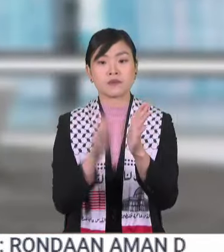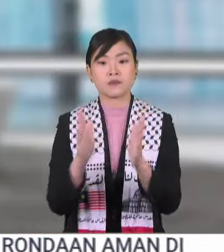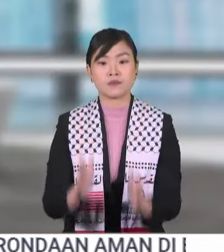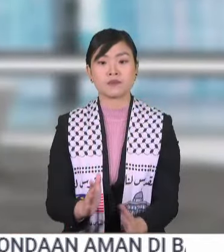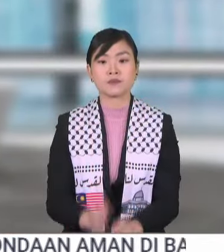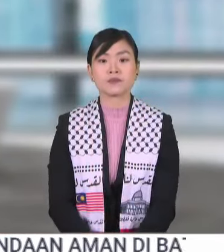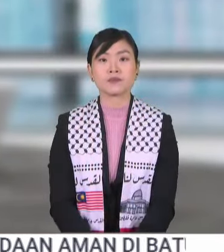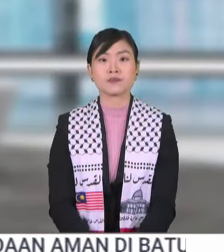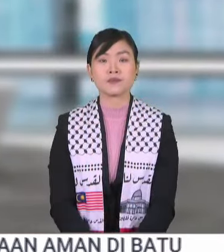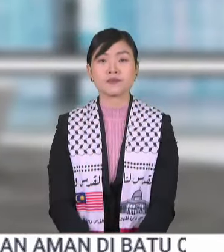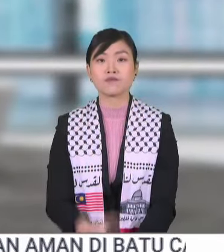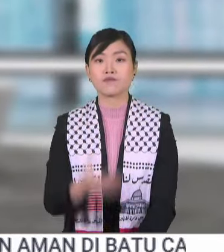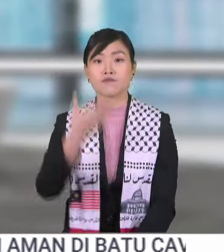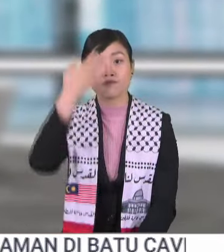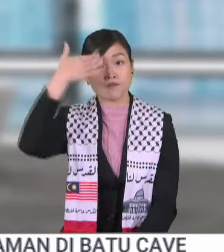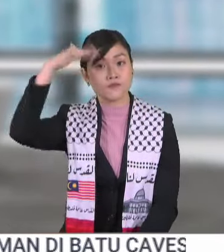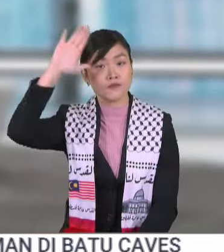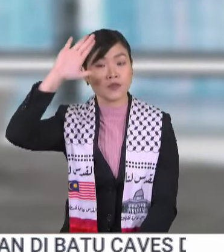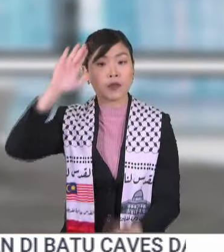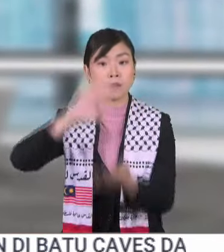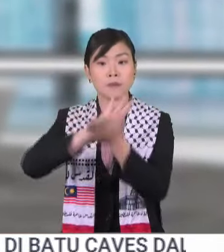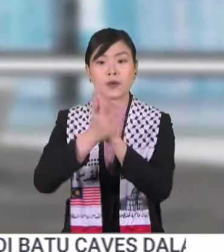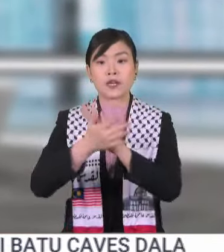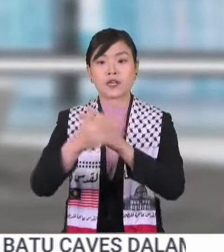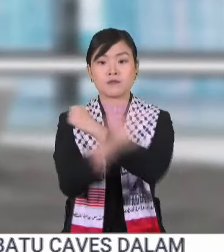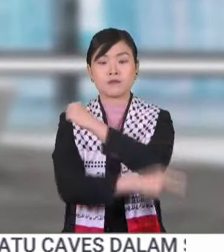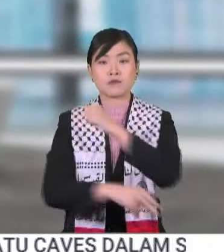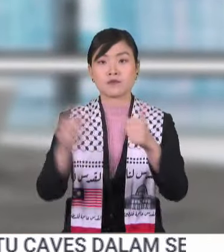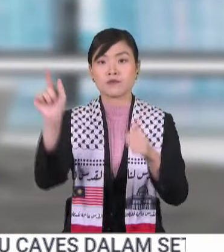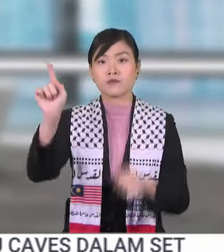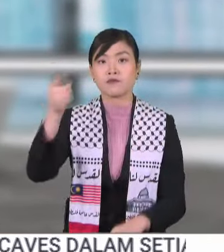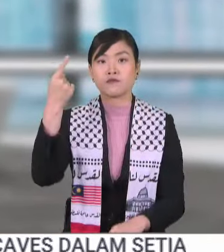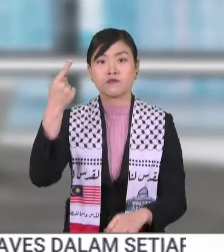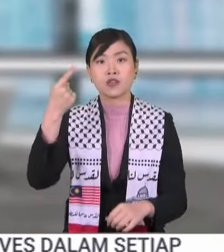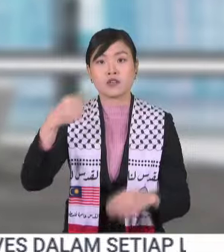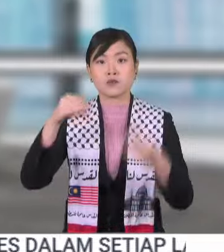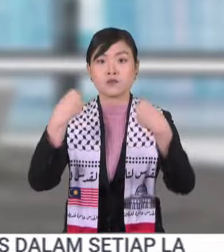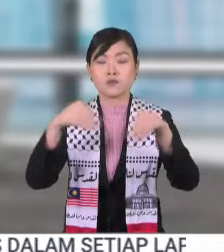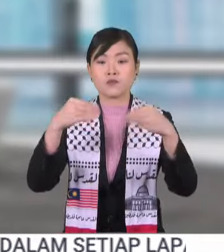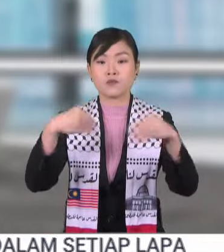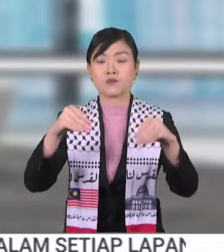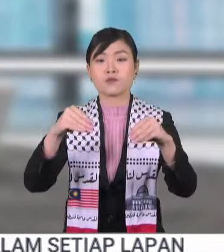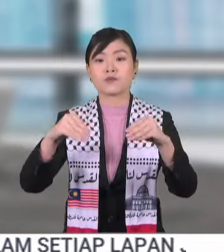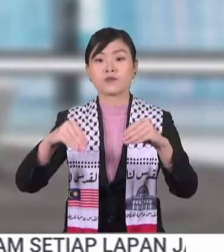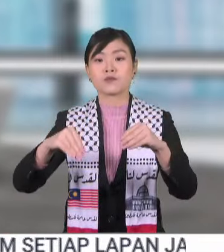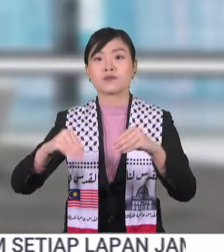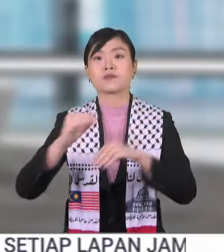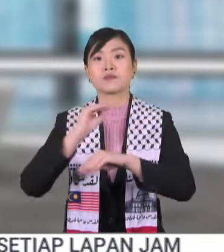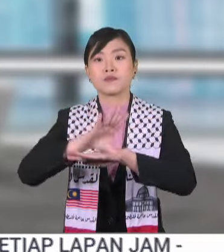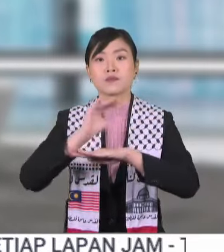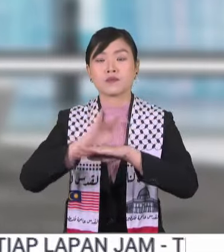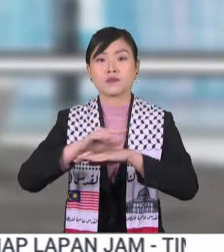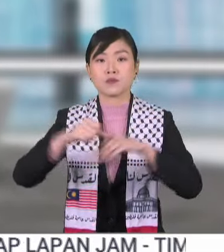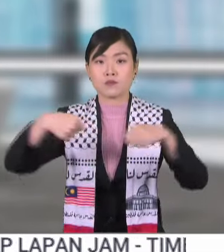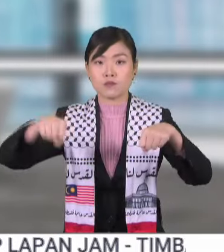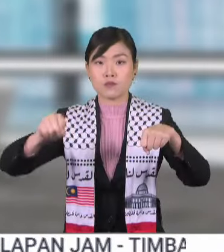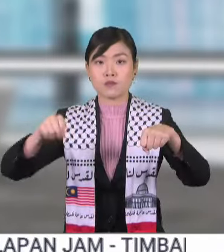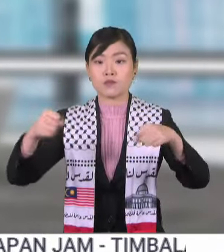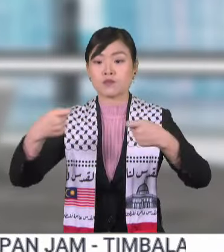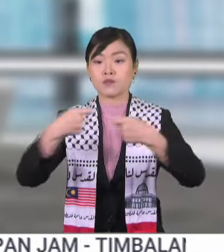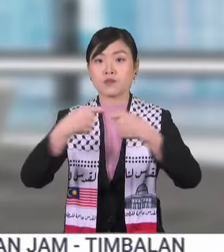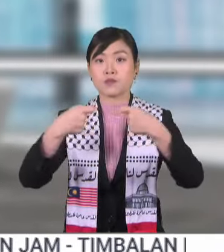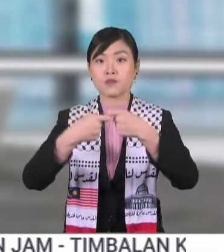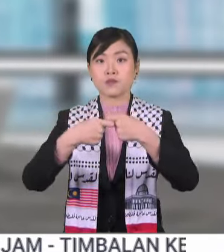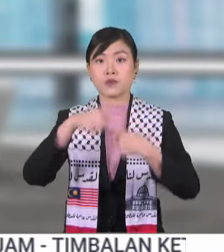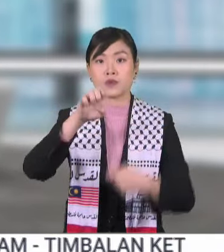peguam Perlis jadi negeri pertama memasarkan model motosikal elektrik jenama xicson menerusi Syarikat Myers group